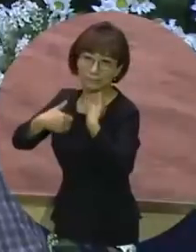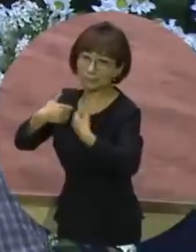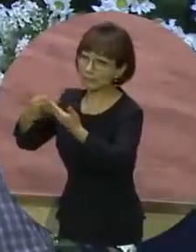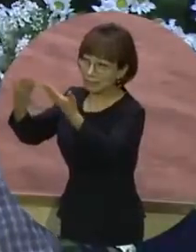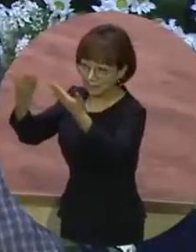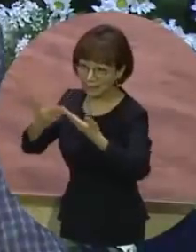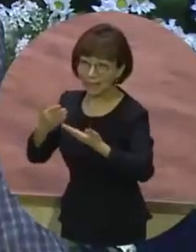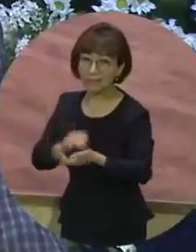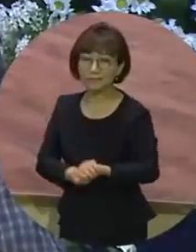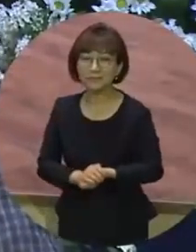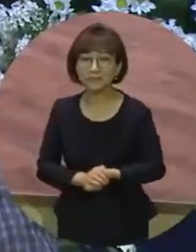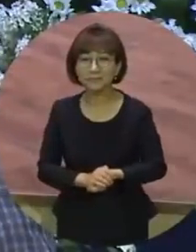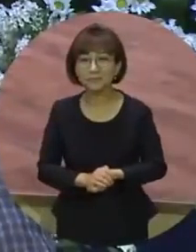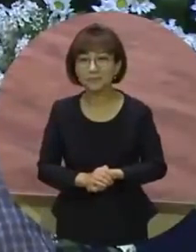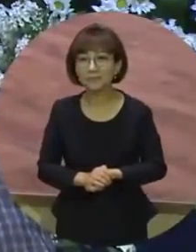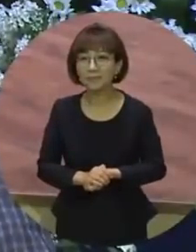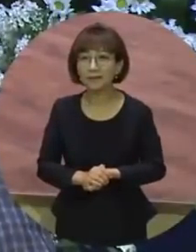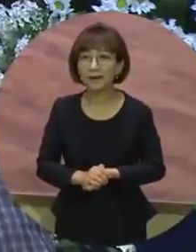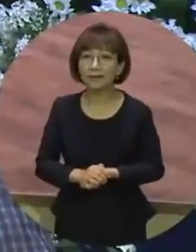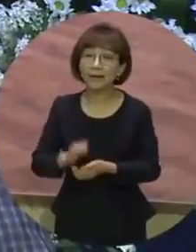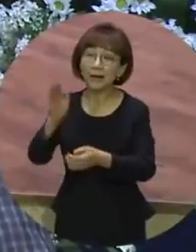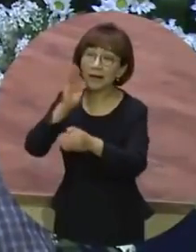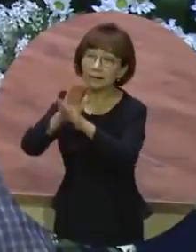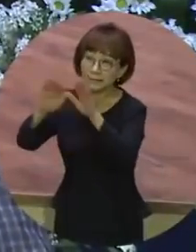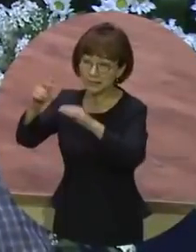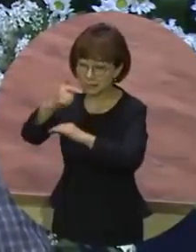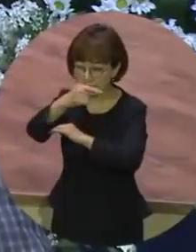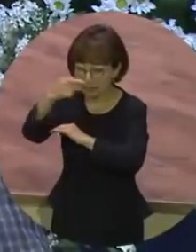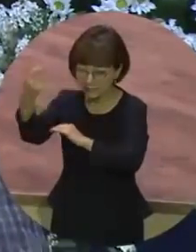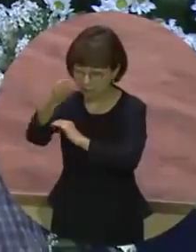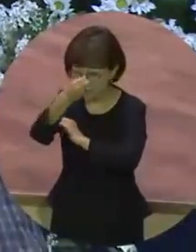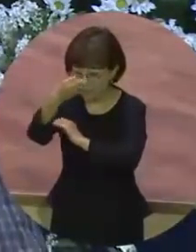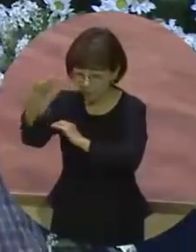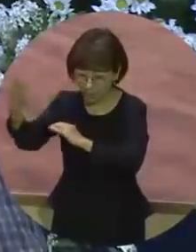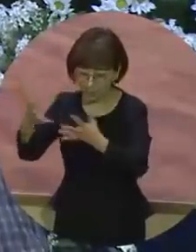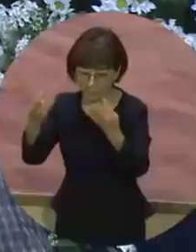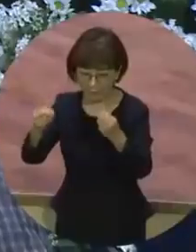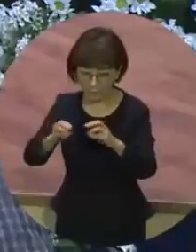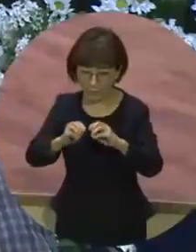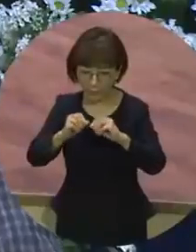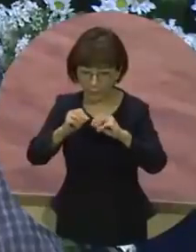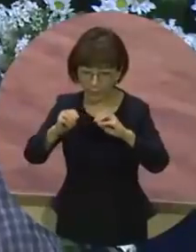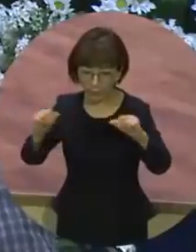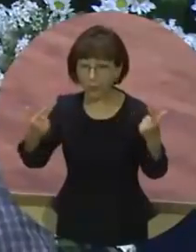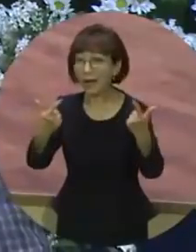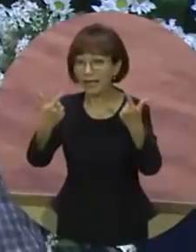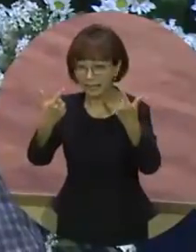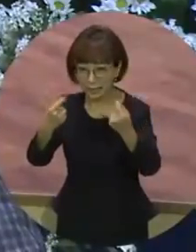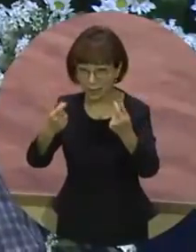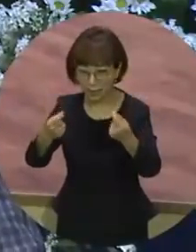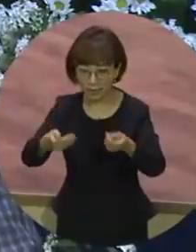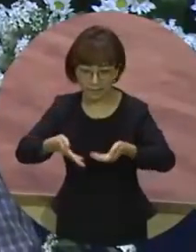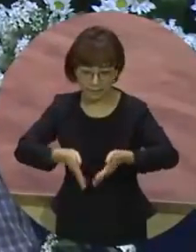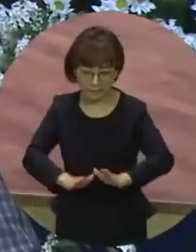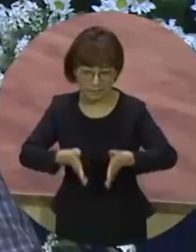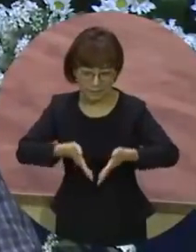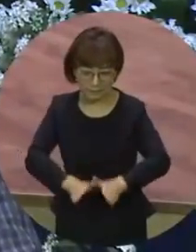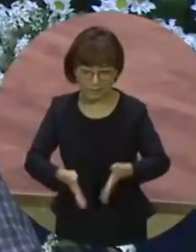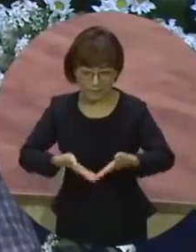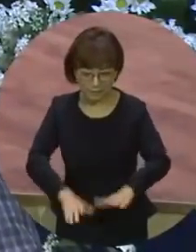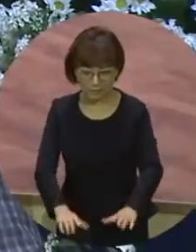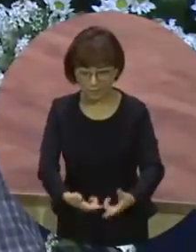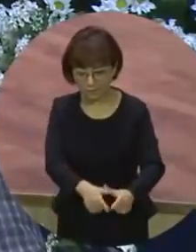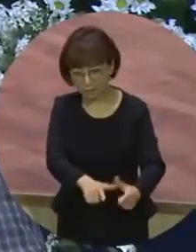사람으로 말미암아 하늘의 허다한 별과 또 해변의 무수한 모래와 같이 많은 후손이